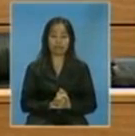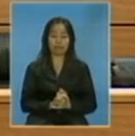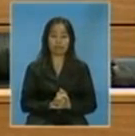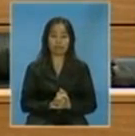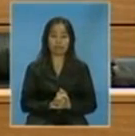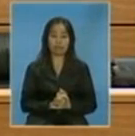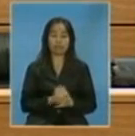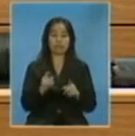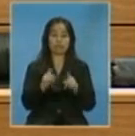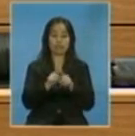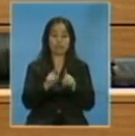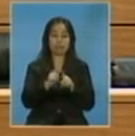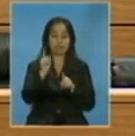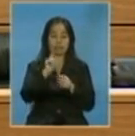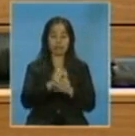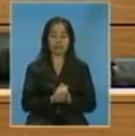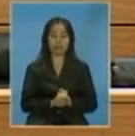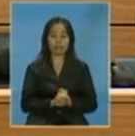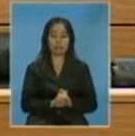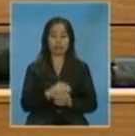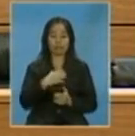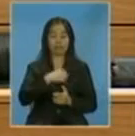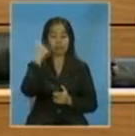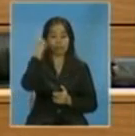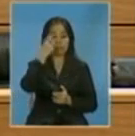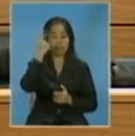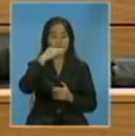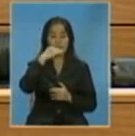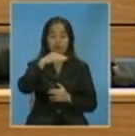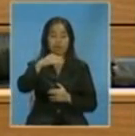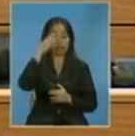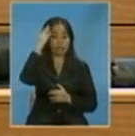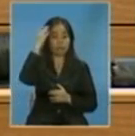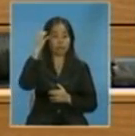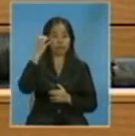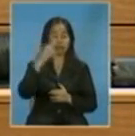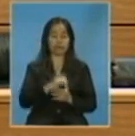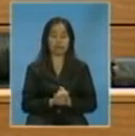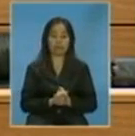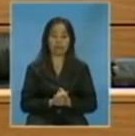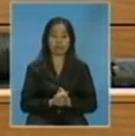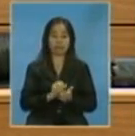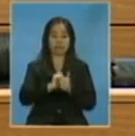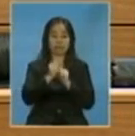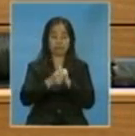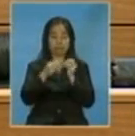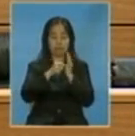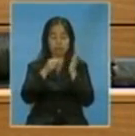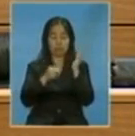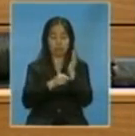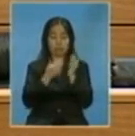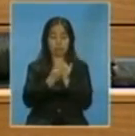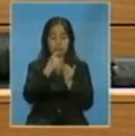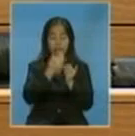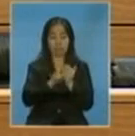ช่นเดียวกันครับถ้าท่านจะไปเที่ยวทะเลหัวหินครับท่านก็จะมีอัตราการจ่ายค่าโดยสารขนาดนั้นเลยครับ